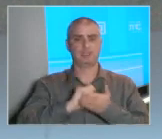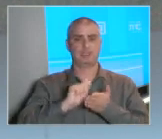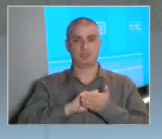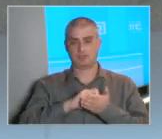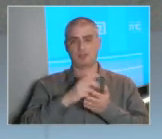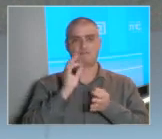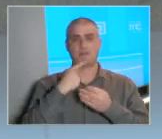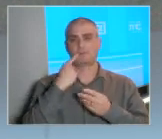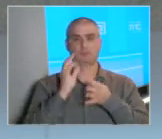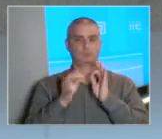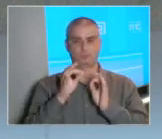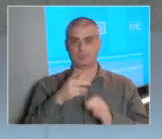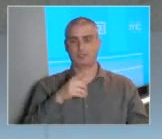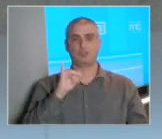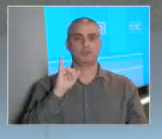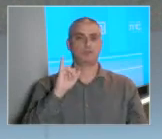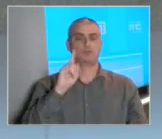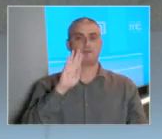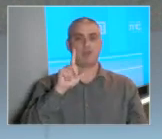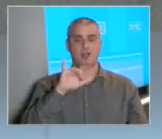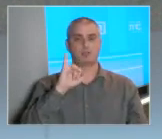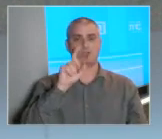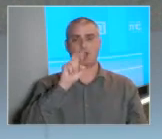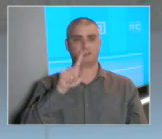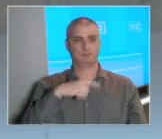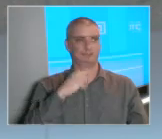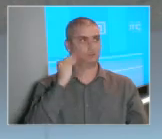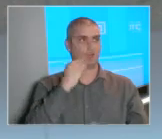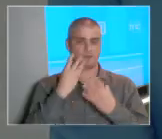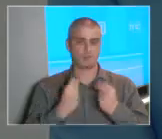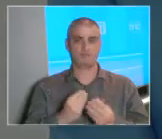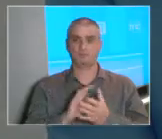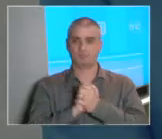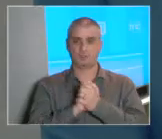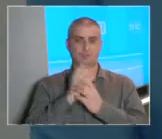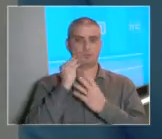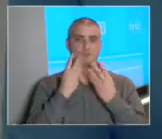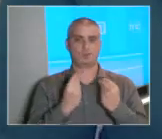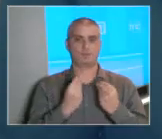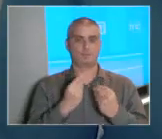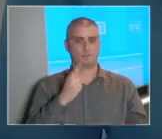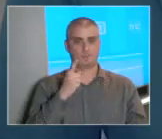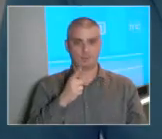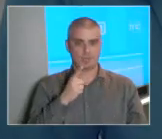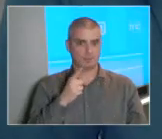והפרשן המשפטי יובל יועז, צהריים טובים. שלום, צהריים טובים, מזל.